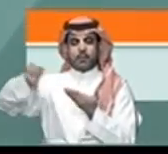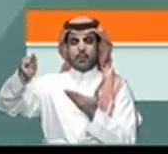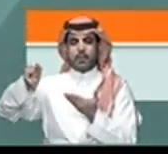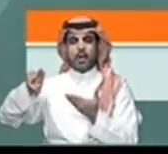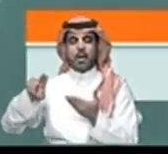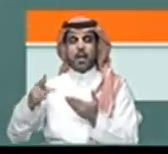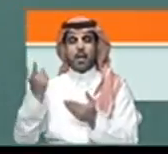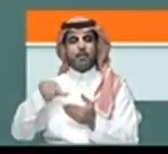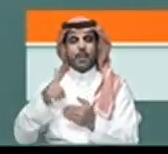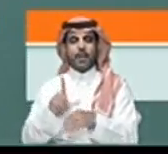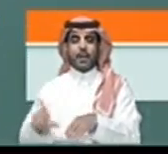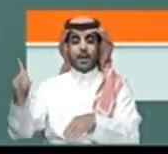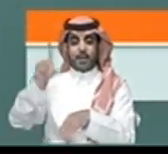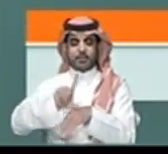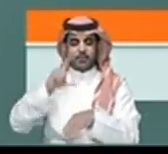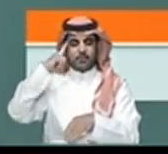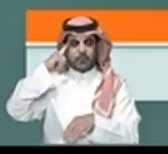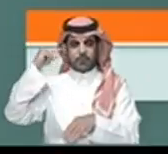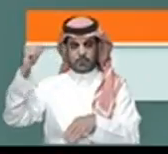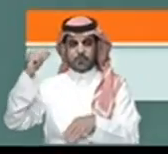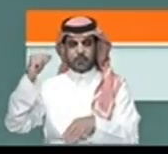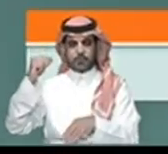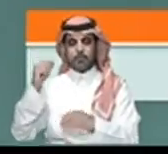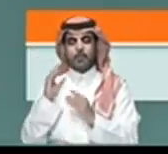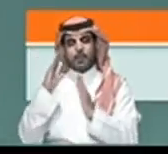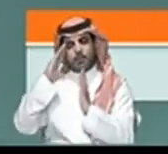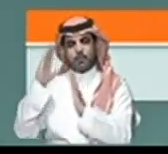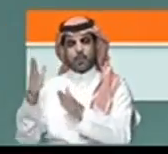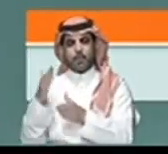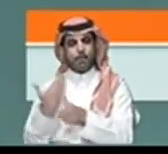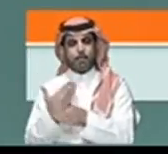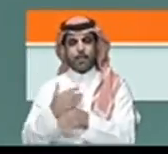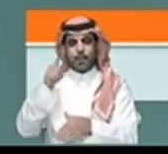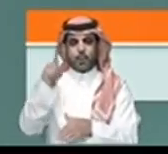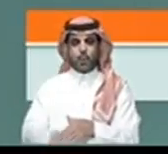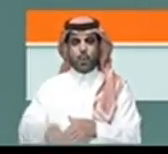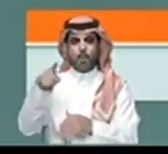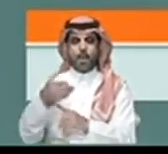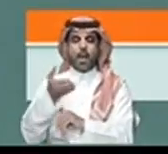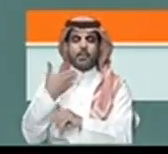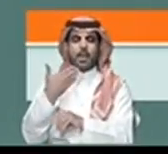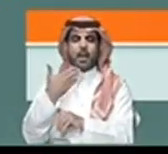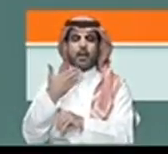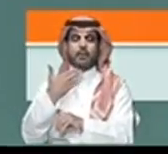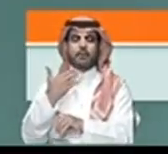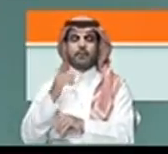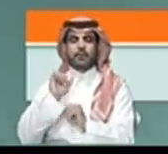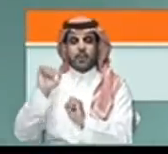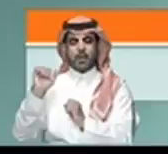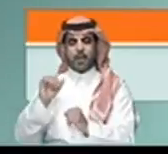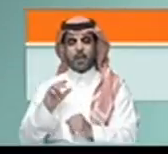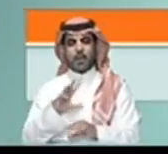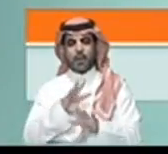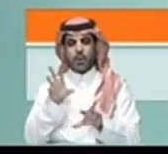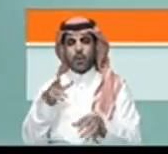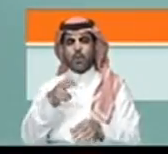سعود ولي العهد نائب رئيس مجلس الوزراء وزير الدفاع برقيه تهنئه مماثله لفخامه الرئيس محمد عبد الله محمد